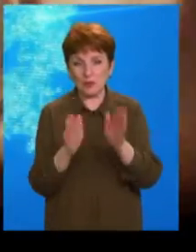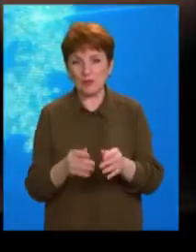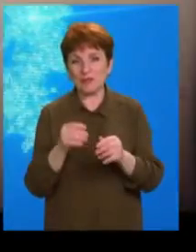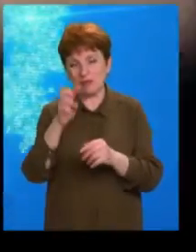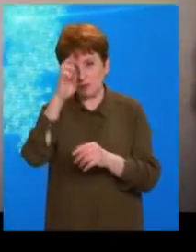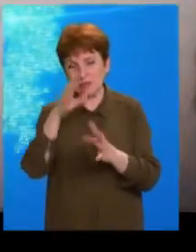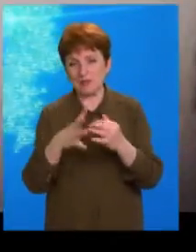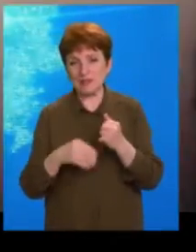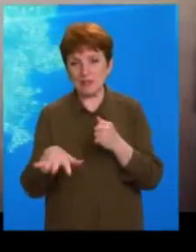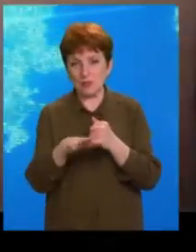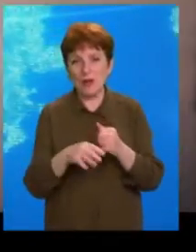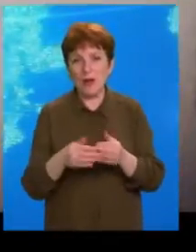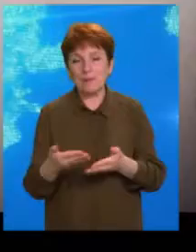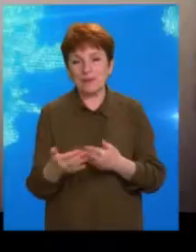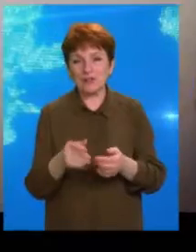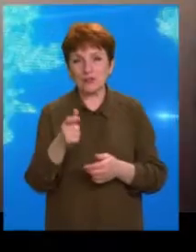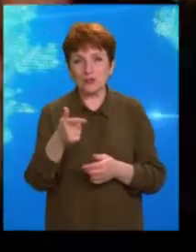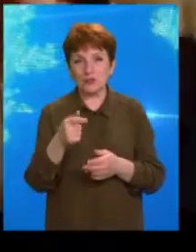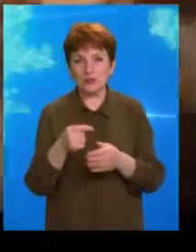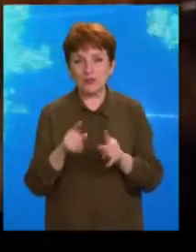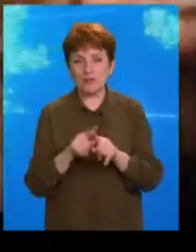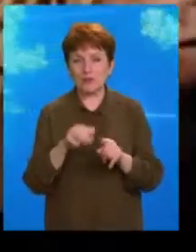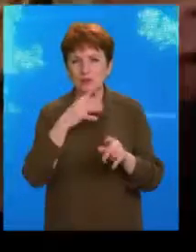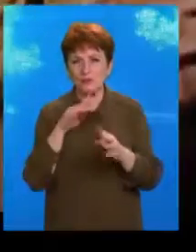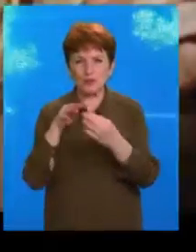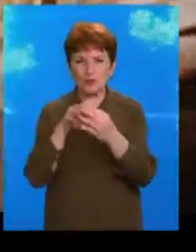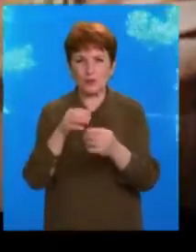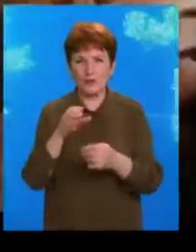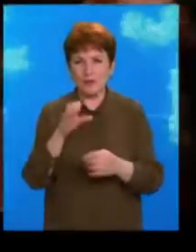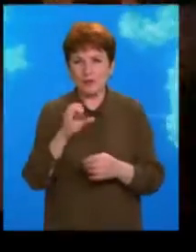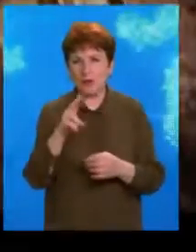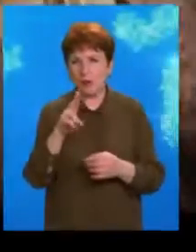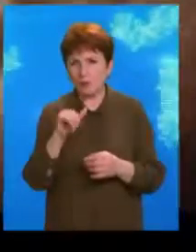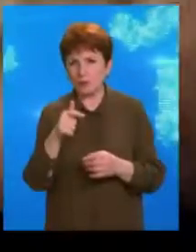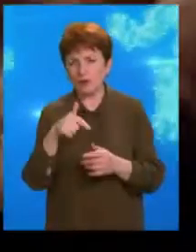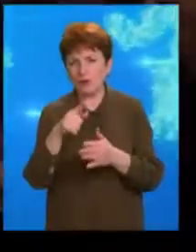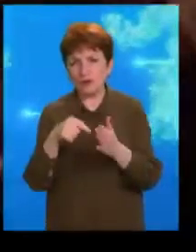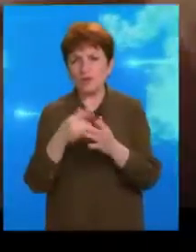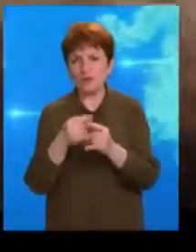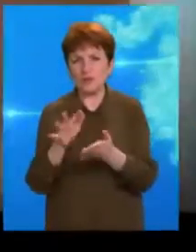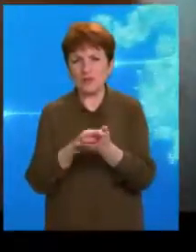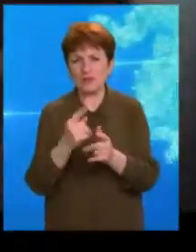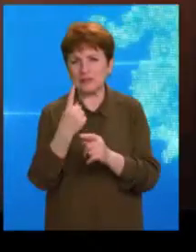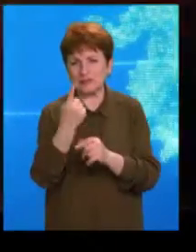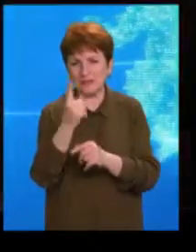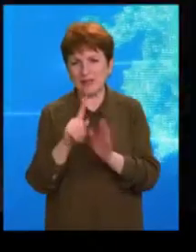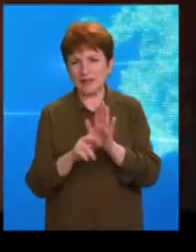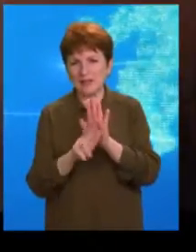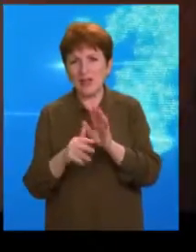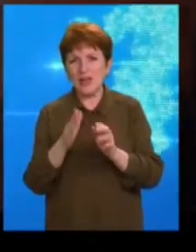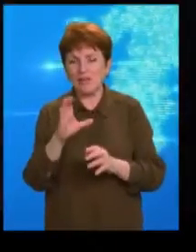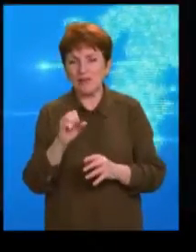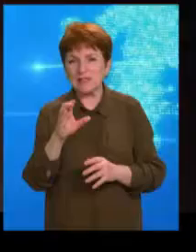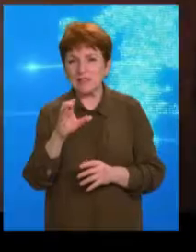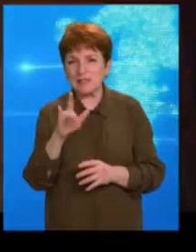прославленных земляков. Пехотинец Иван Глухов отличился во время штурма Сапун-горы в Севастополе, уничтожил гранатами три вражеских дзота. Василий